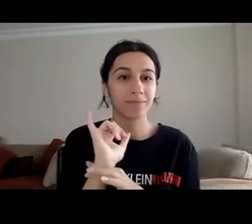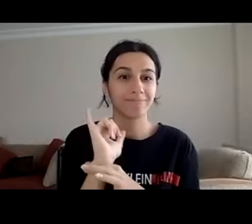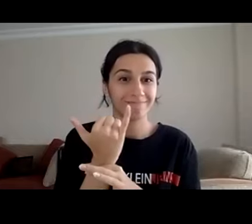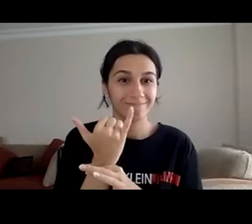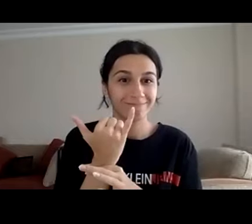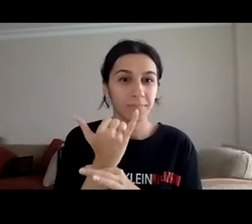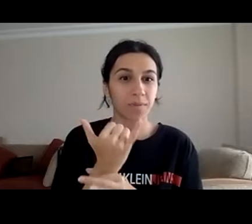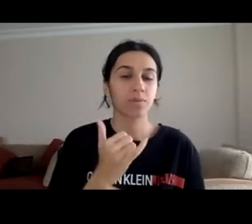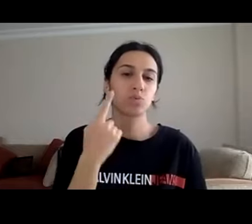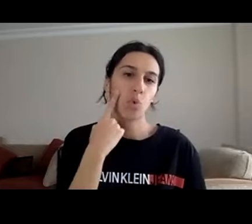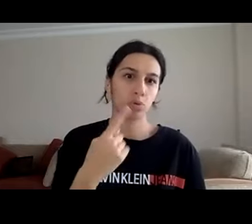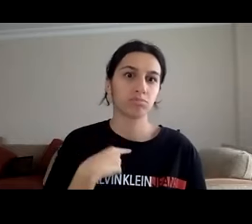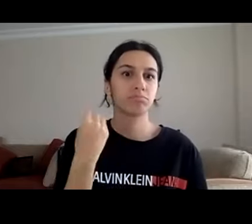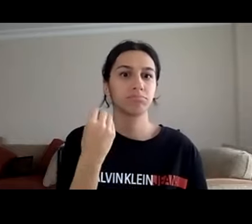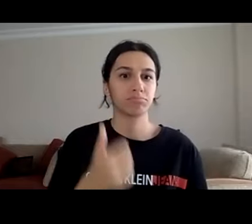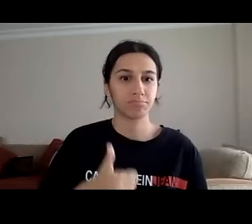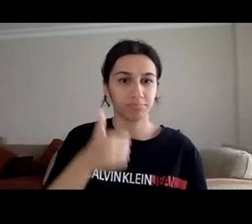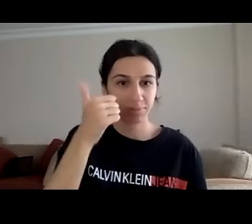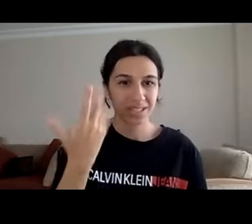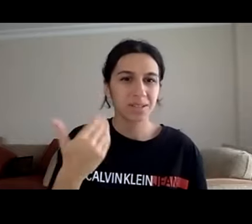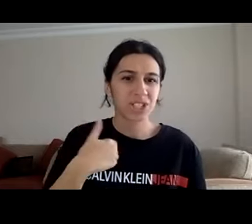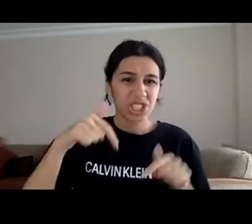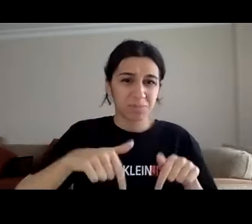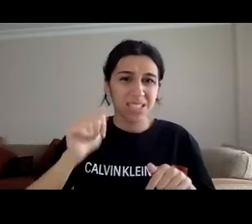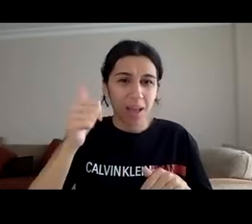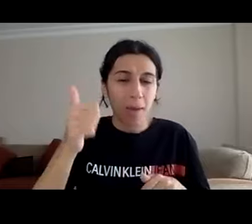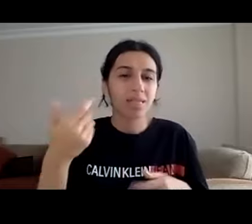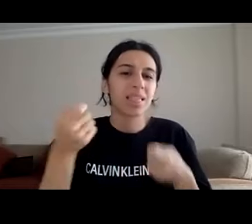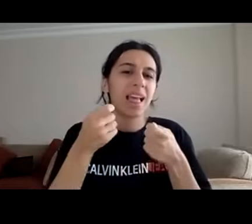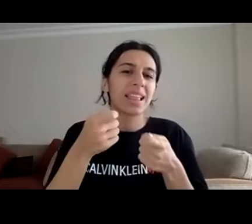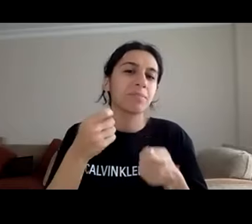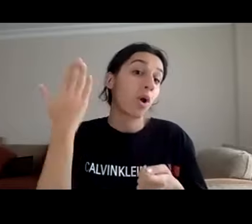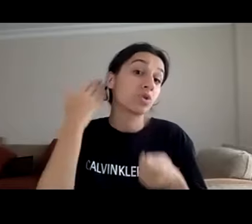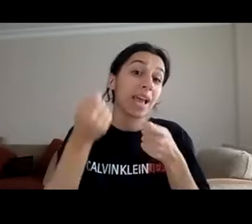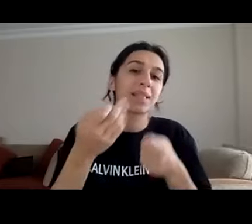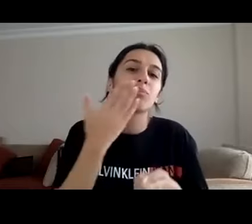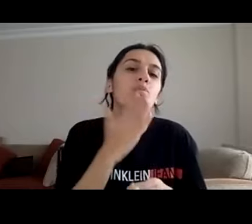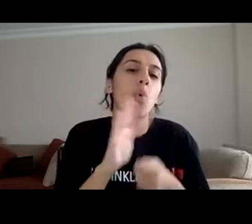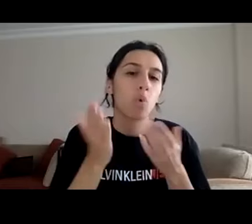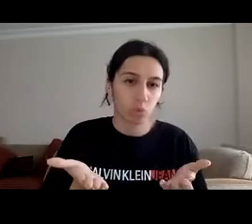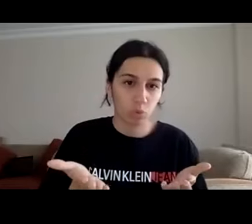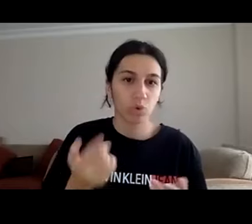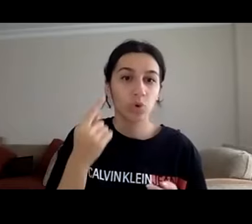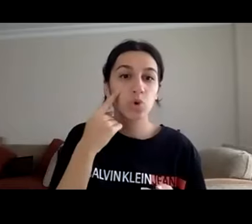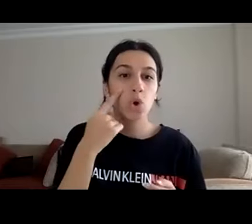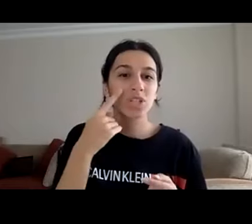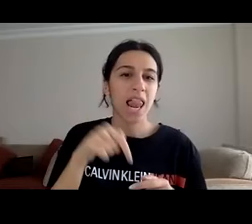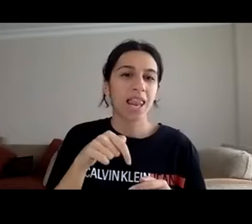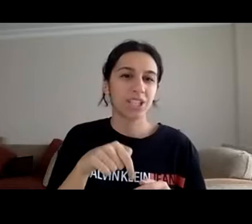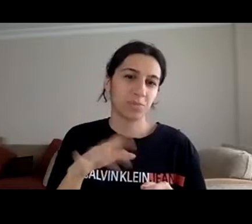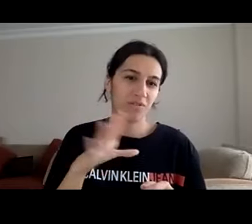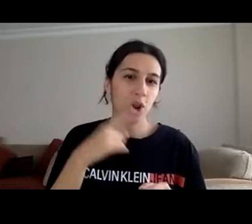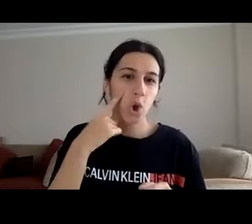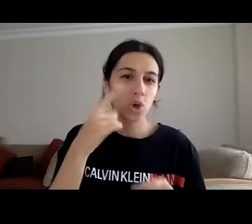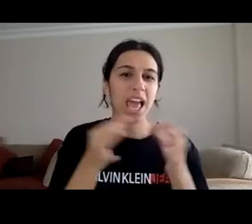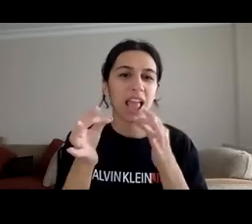buralarda çok faydasını gördüm. Zaten bizim zamanımızda somut bunun da eğitimi yoktu. Şimdi artık görsel iletişim tasarımı diye bir eğitim var, lisans eğitimi mesela.